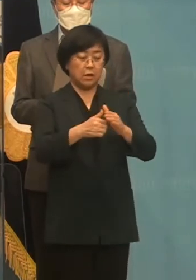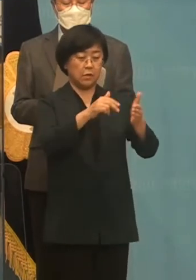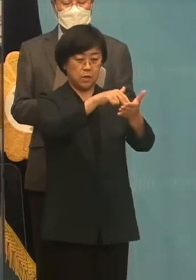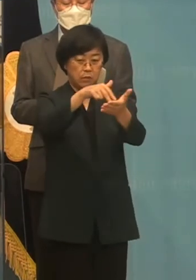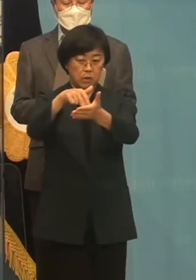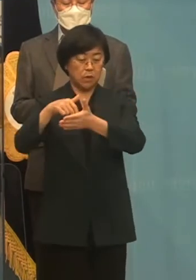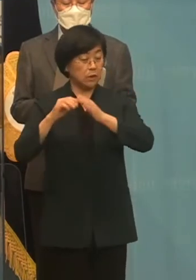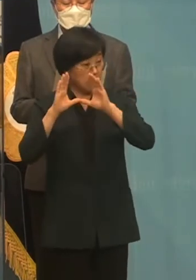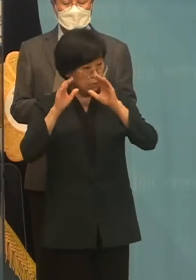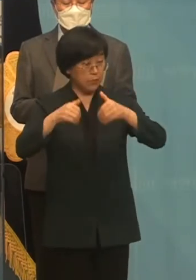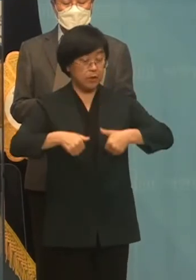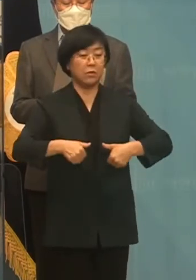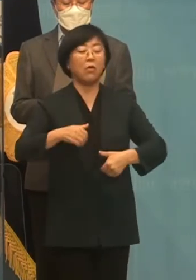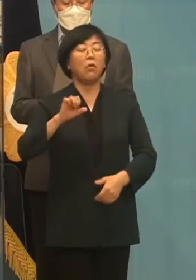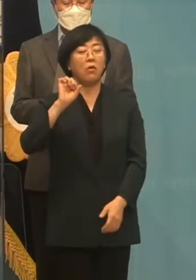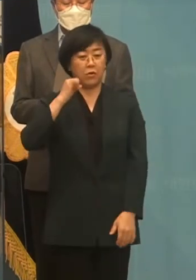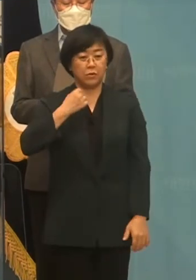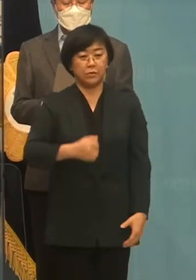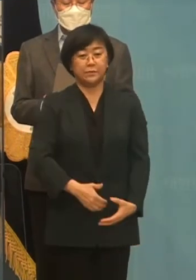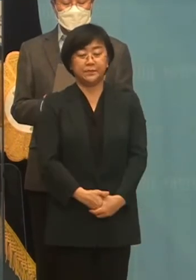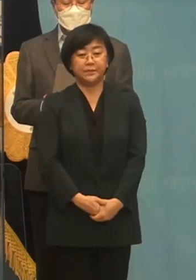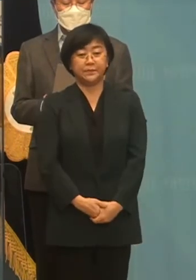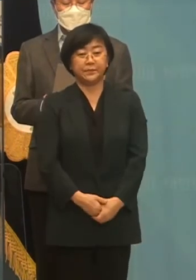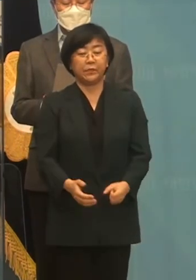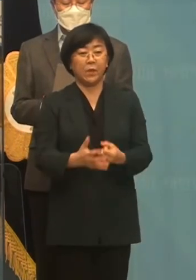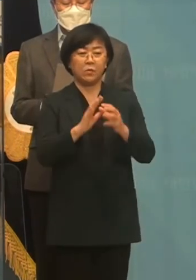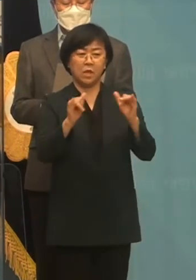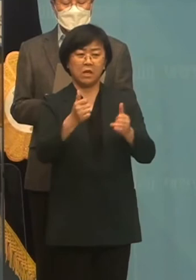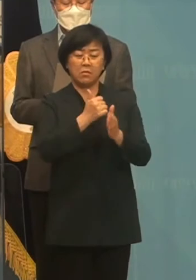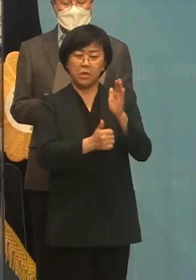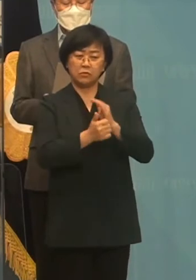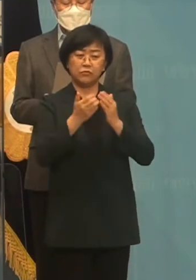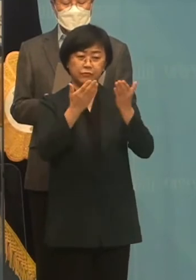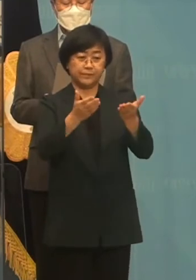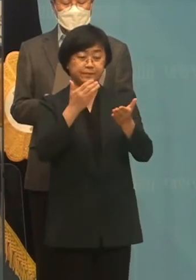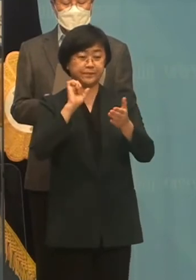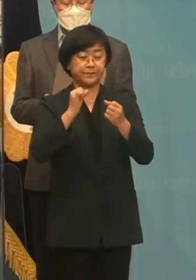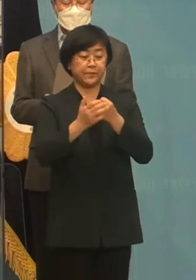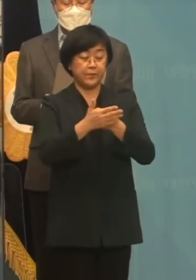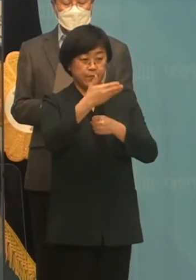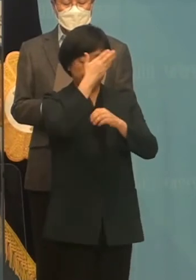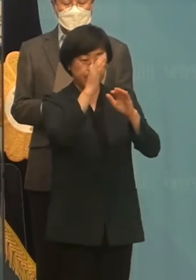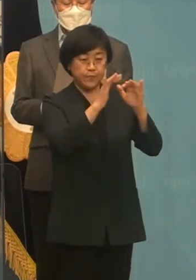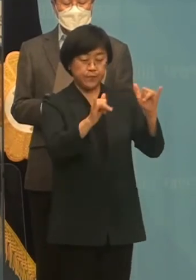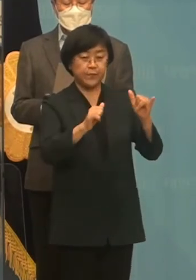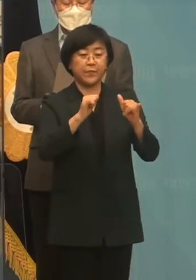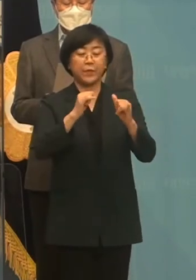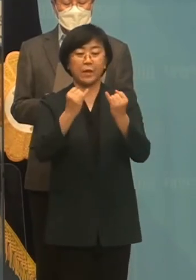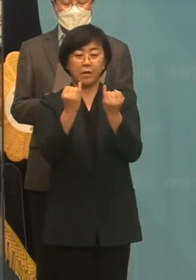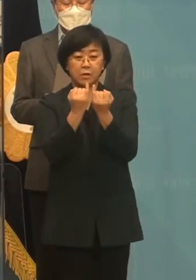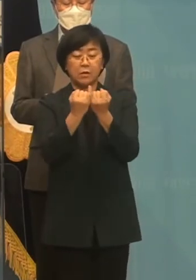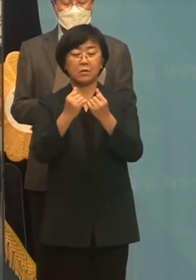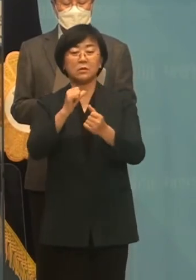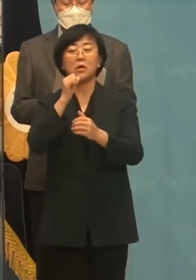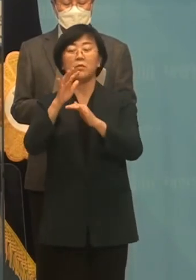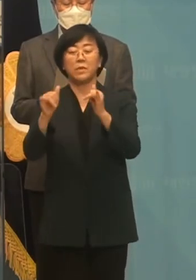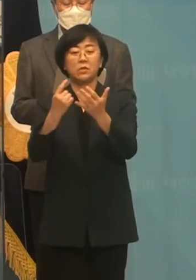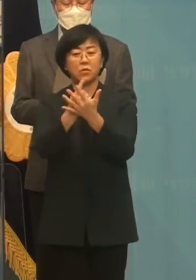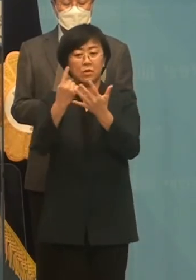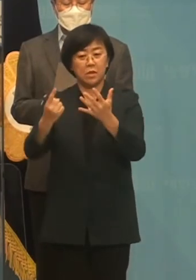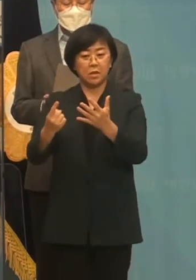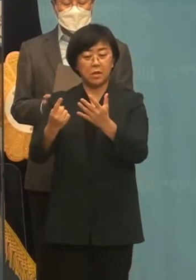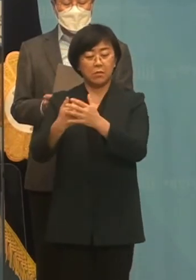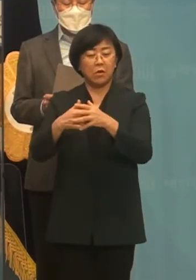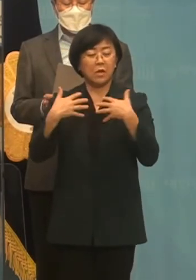담아내기 어렵습니다. 국민에게 희망을 주기 어렵습니다. 청년, 여성, 서민, 소외계층, 사회적 약자